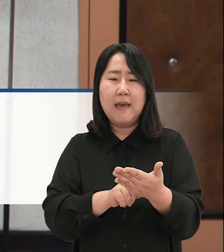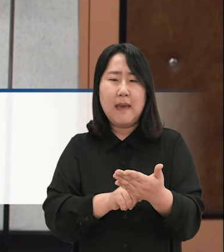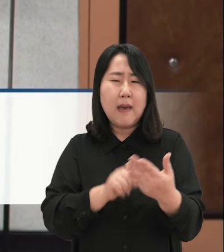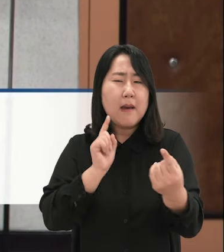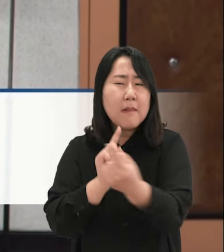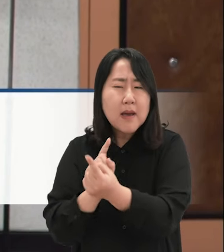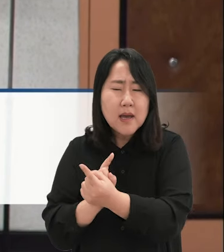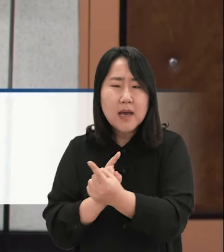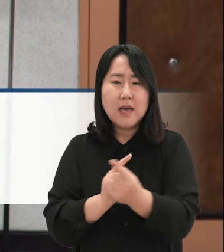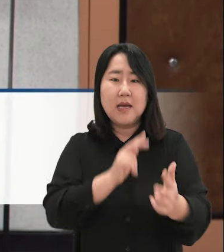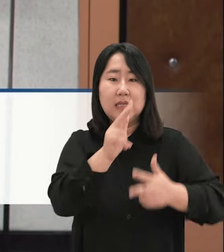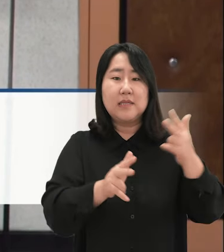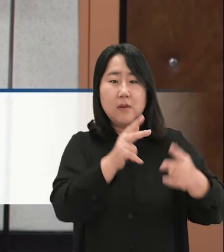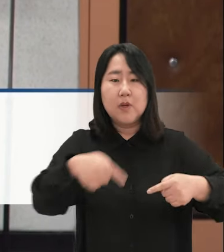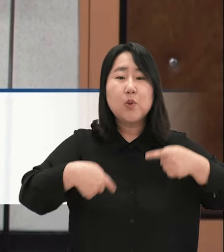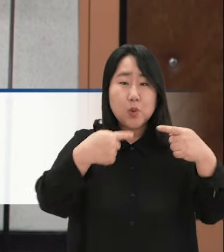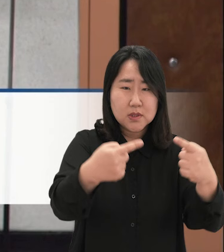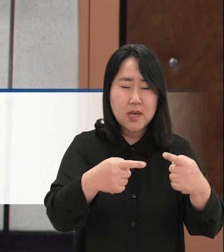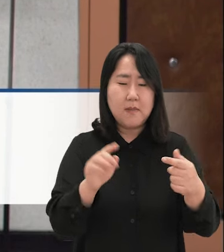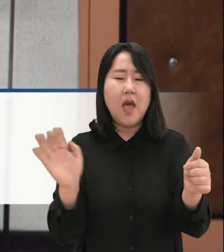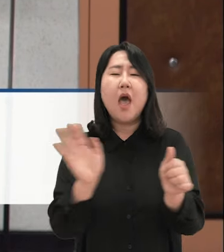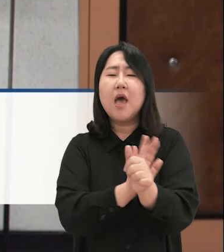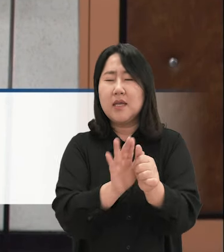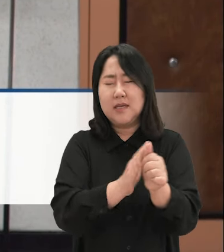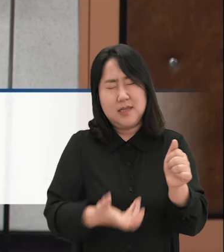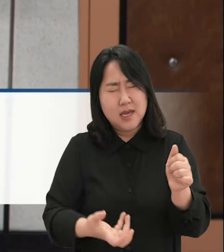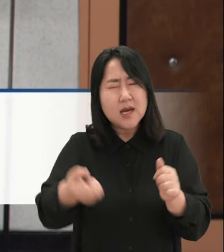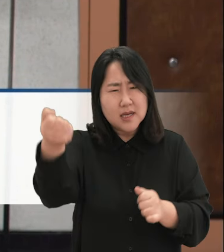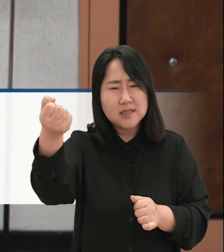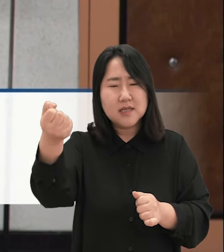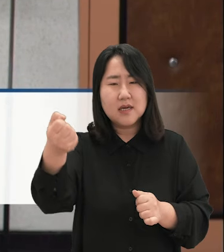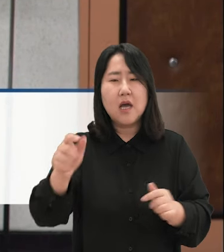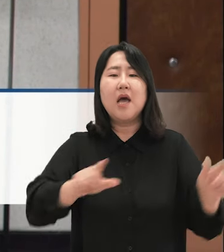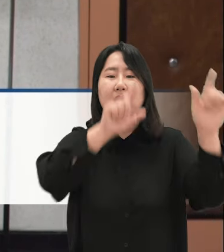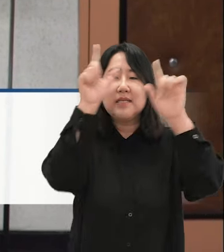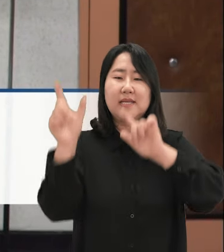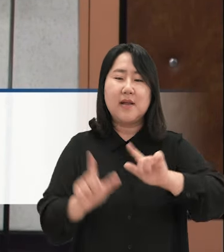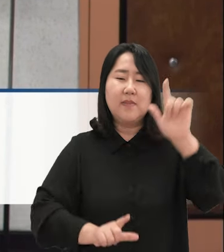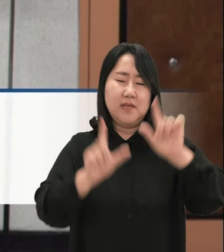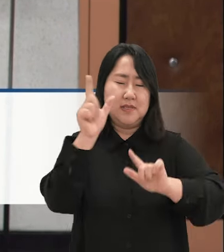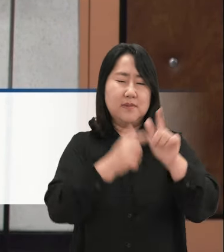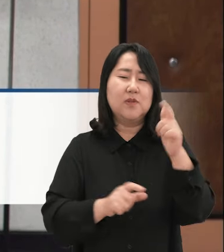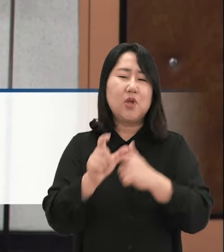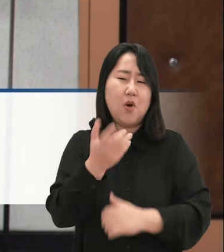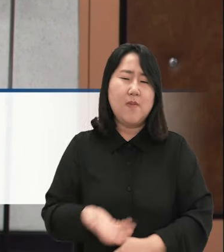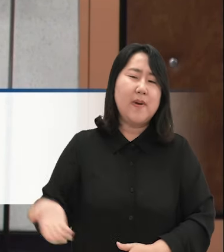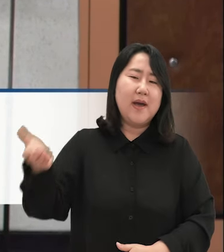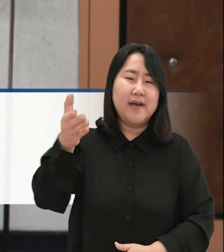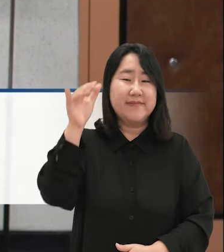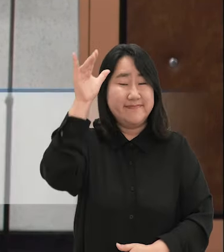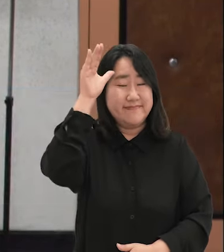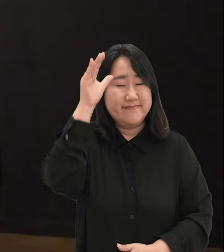사업에도 동참하시고 혜택도 누르셔서 시민 여러분의 삶의 칠이 더 나아지기를